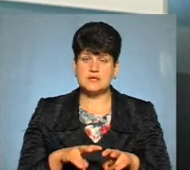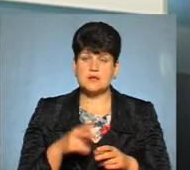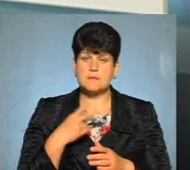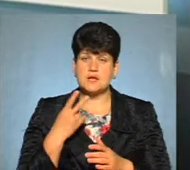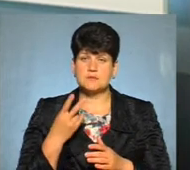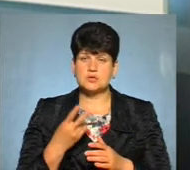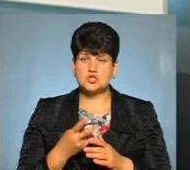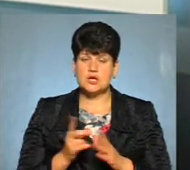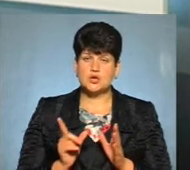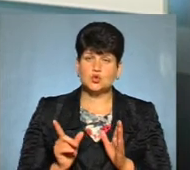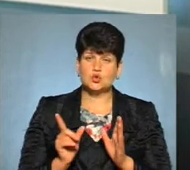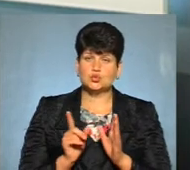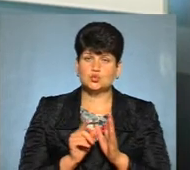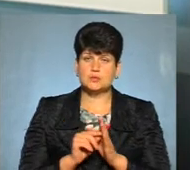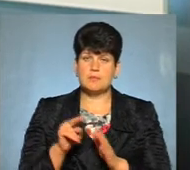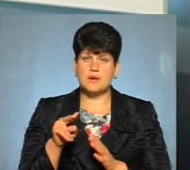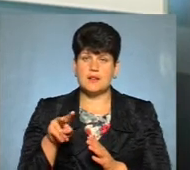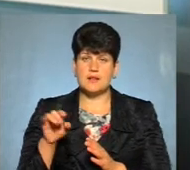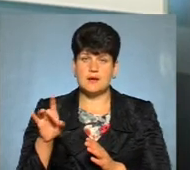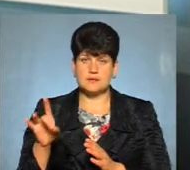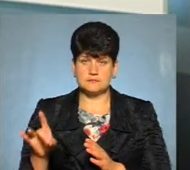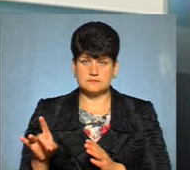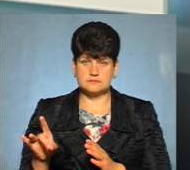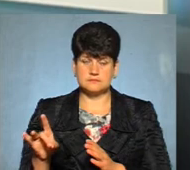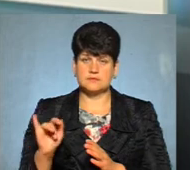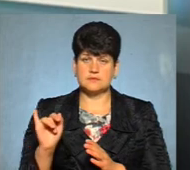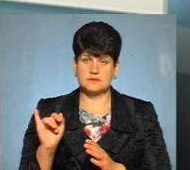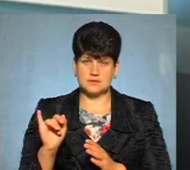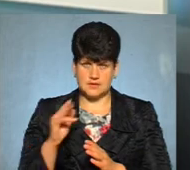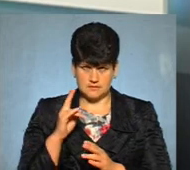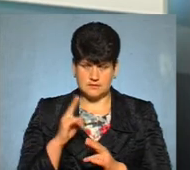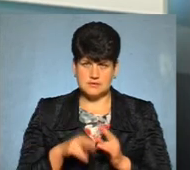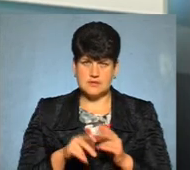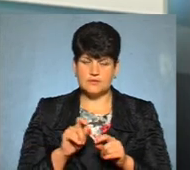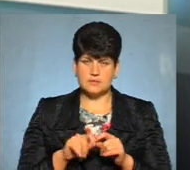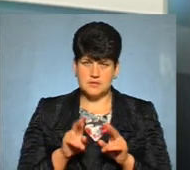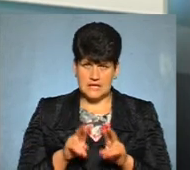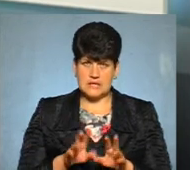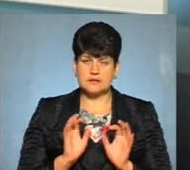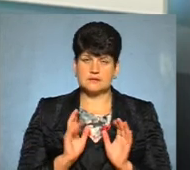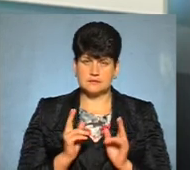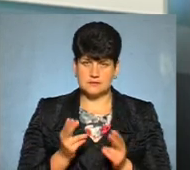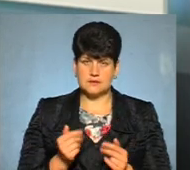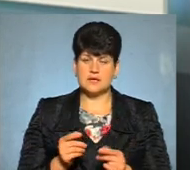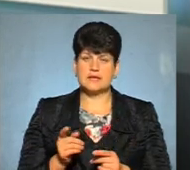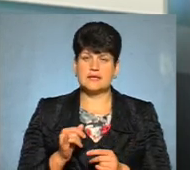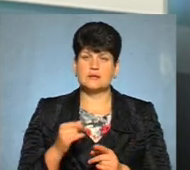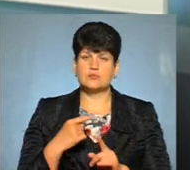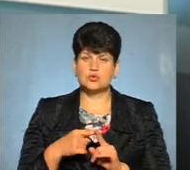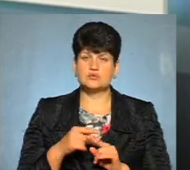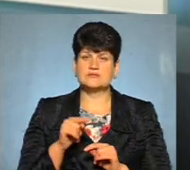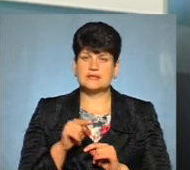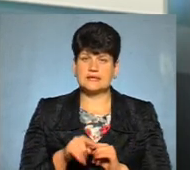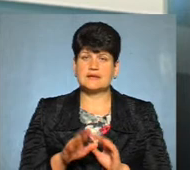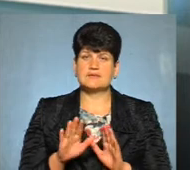передбачає долучення методу ПЛР. І плюс, для остаточної перевірки так, вже так? І плюс в таких випадках